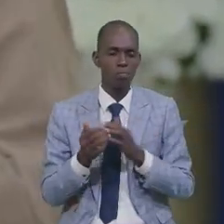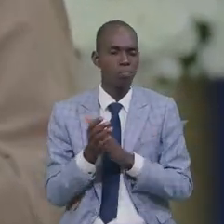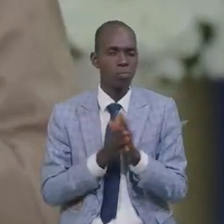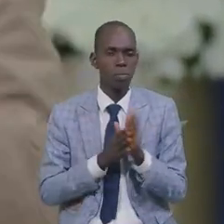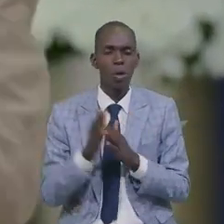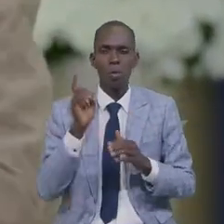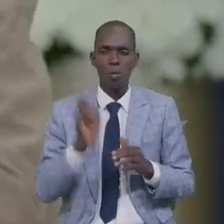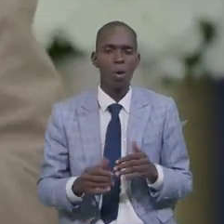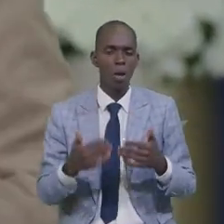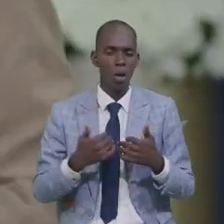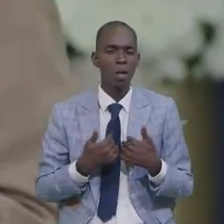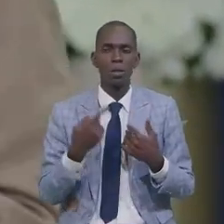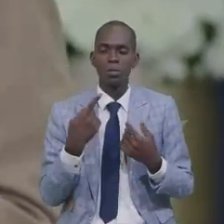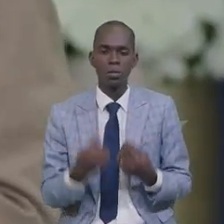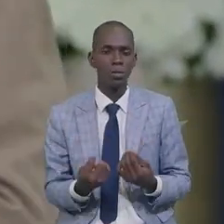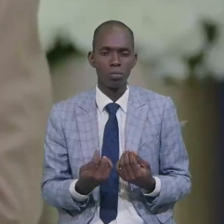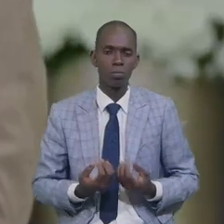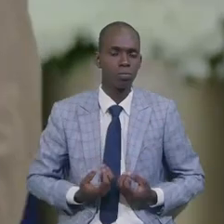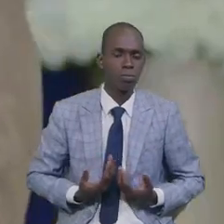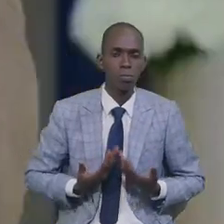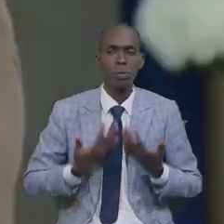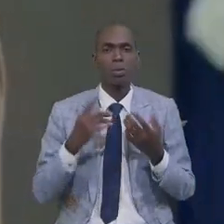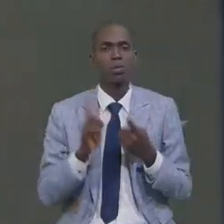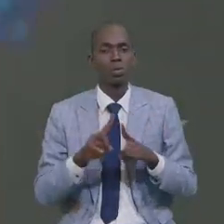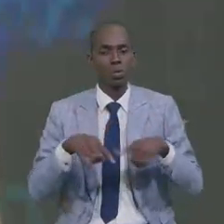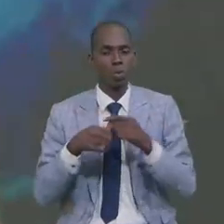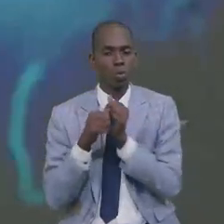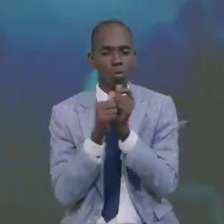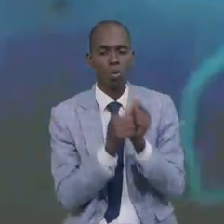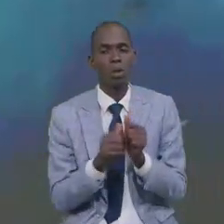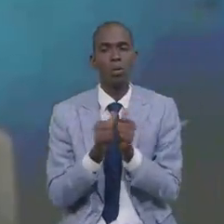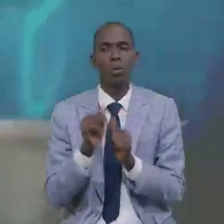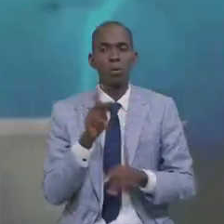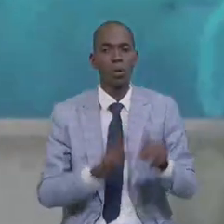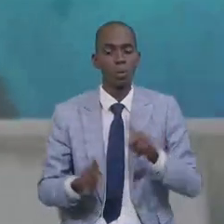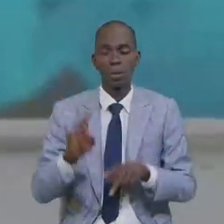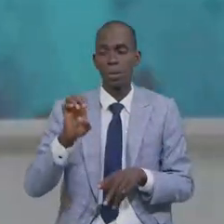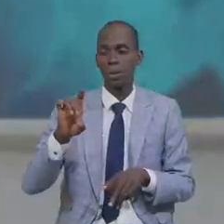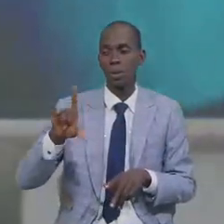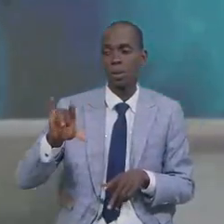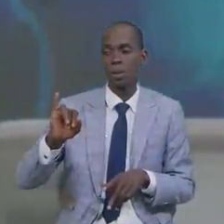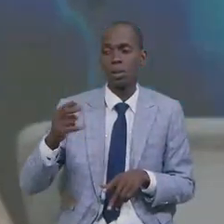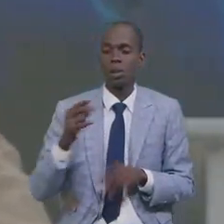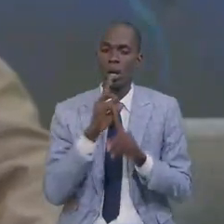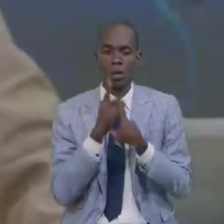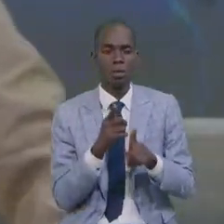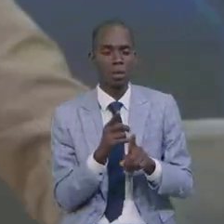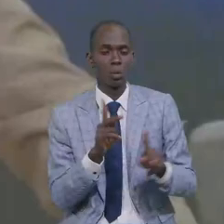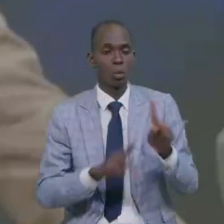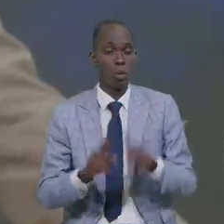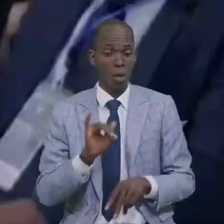zèle et la passion d'aller avec eux. J'irai. En